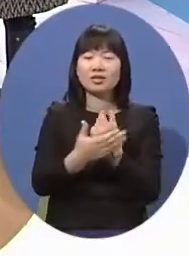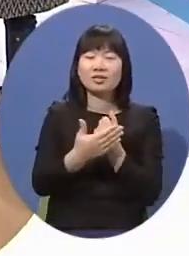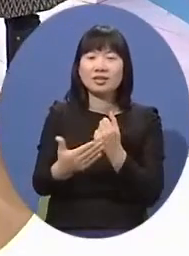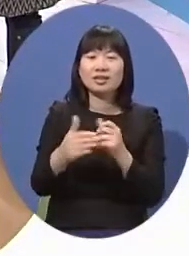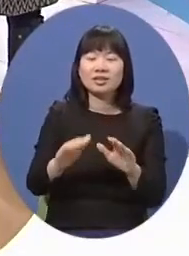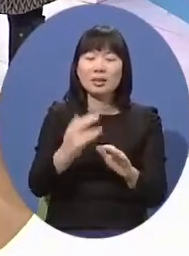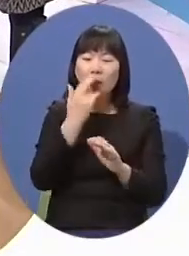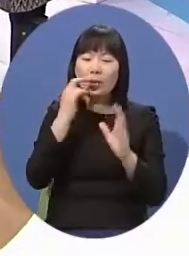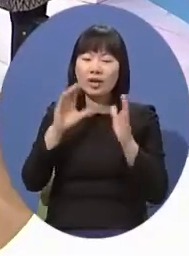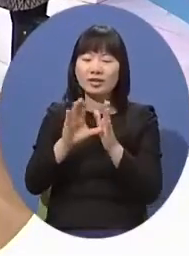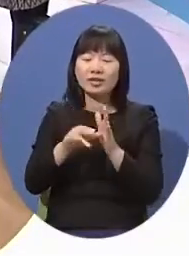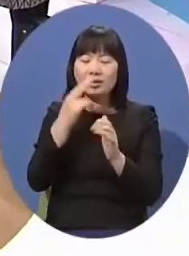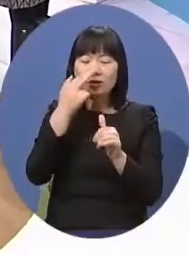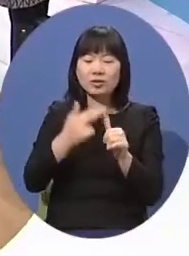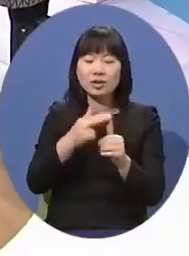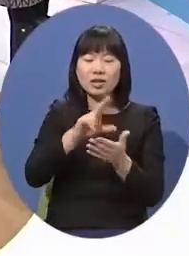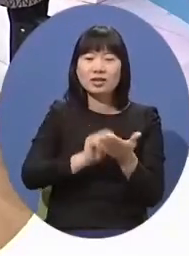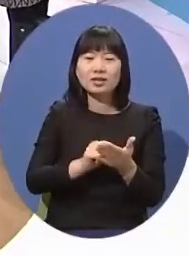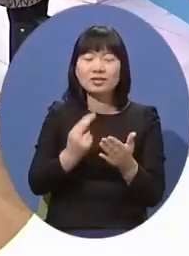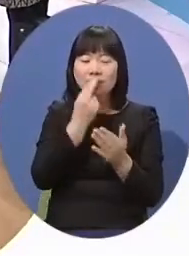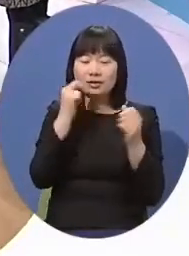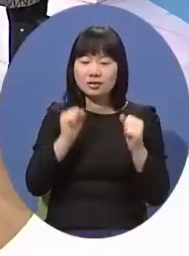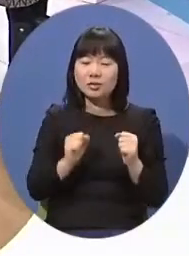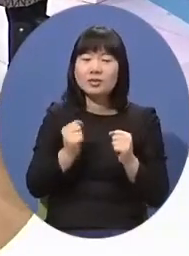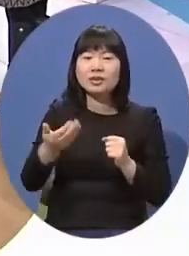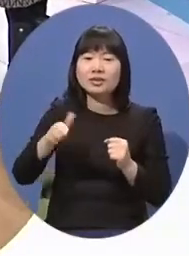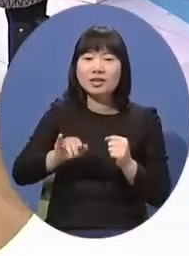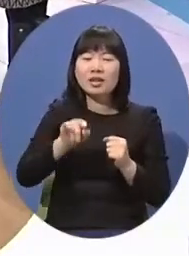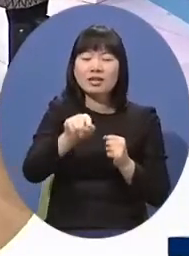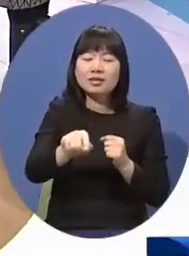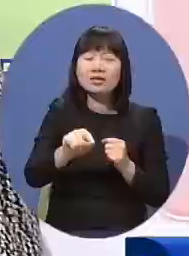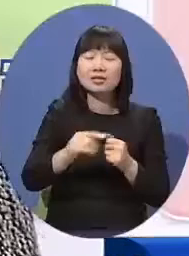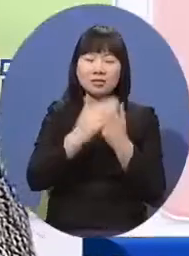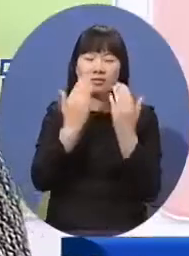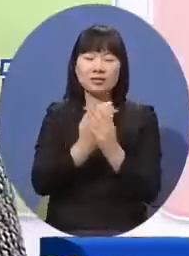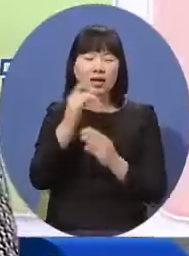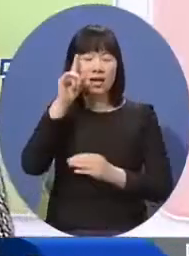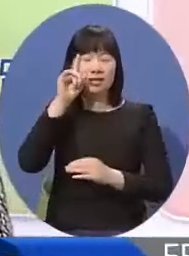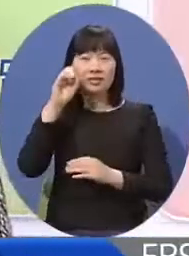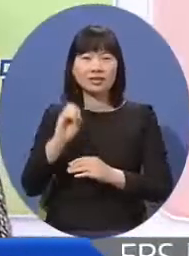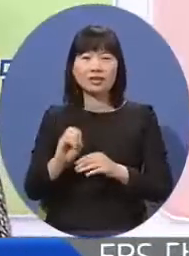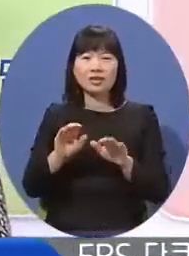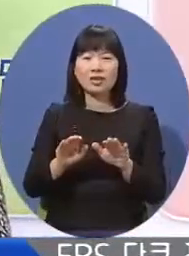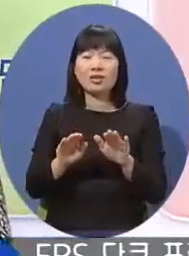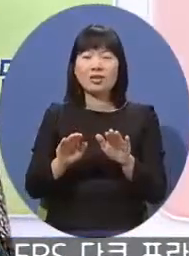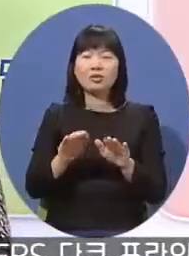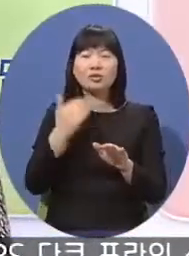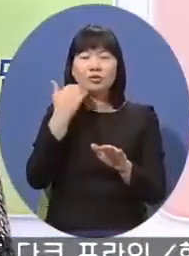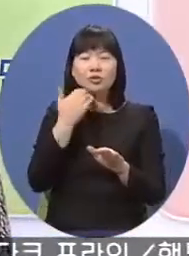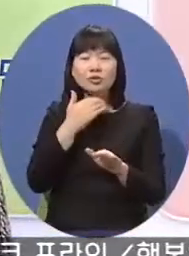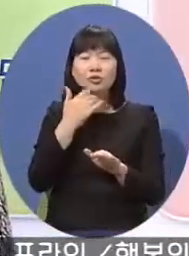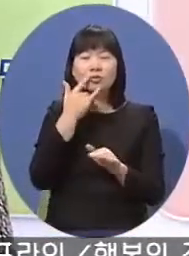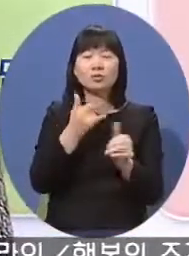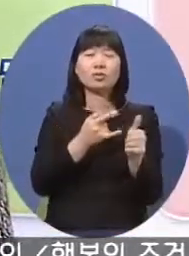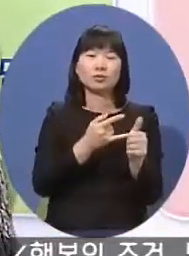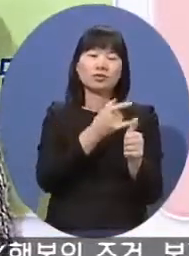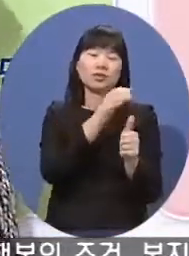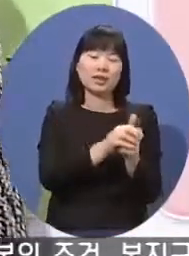때문에 영아기의 도전 과제는 생존인데 이 생존이 전적으로 요 사람한테 달렸기 때문에